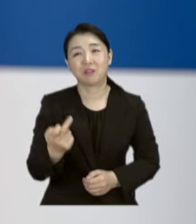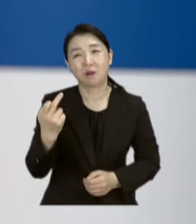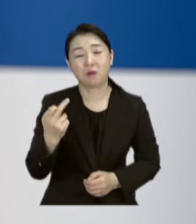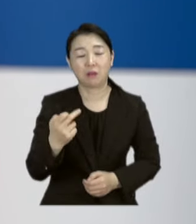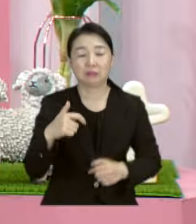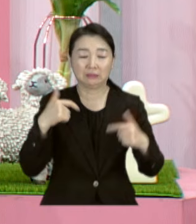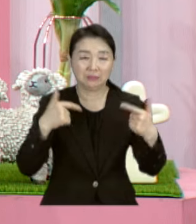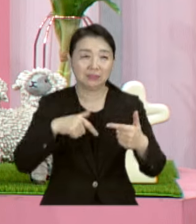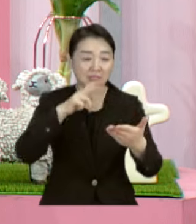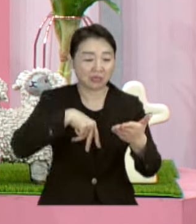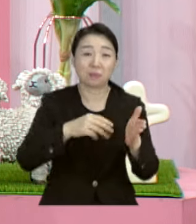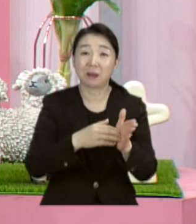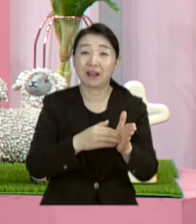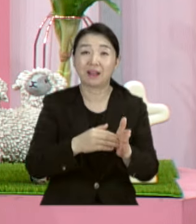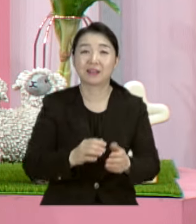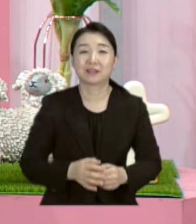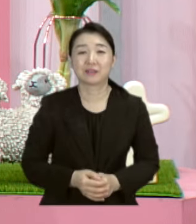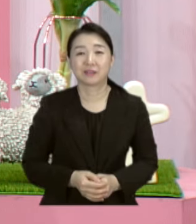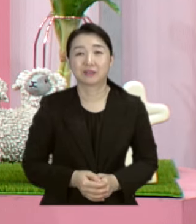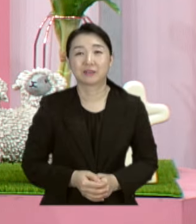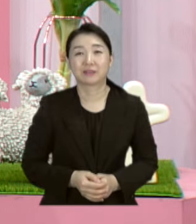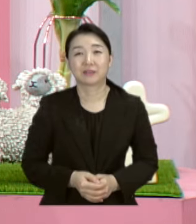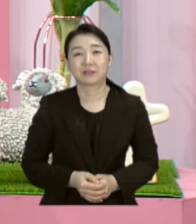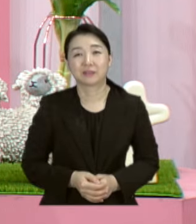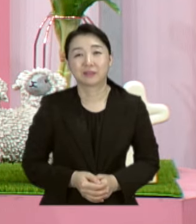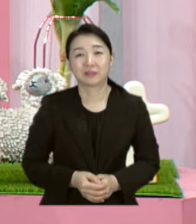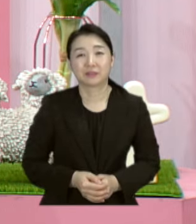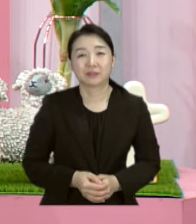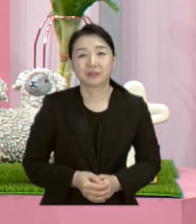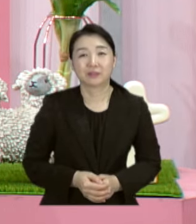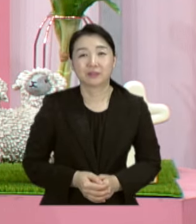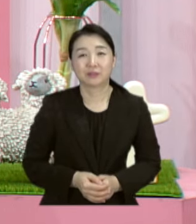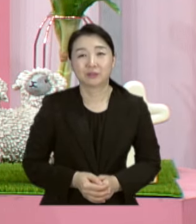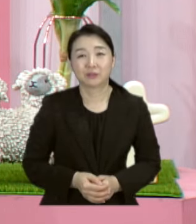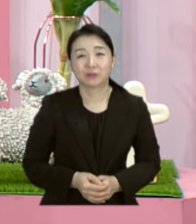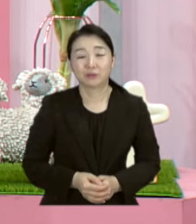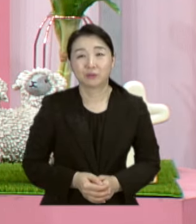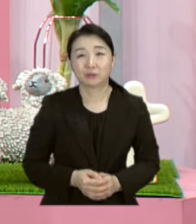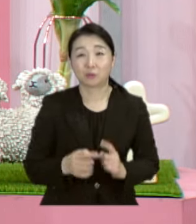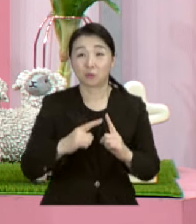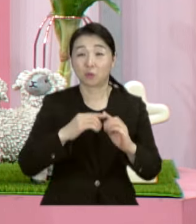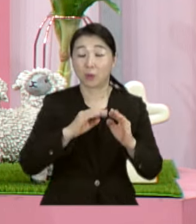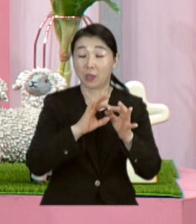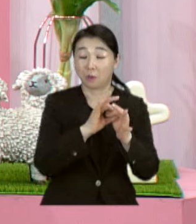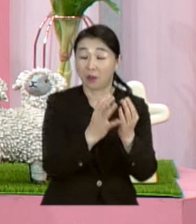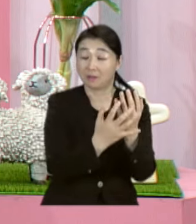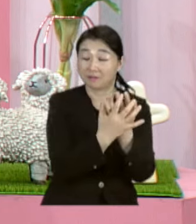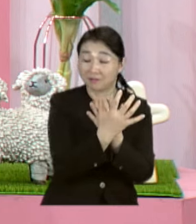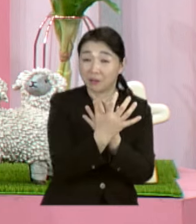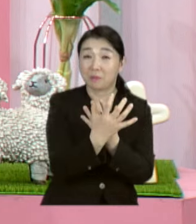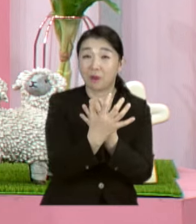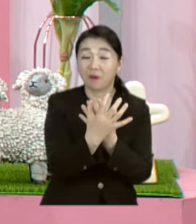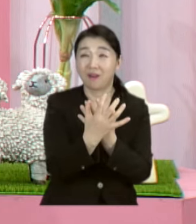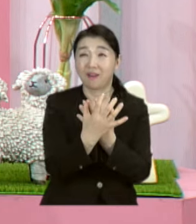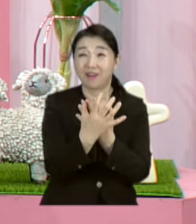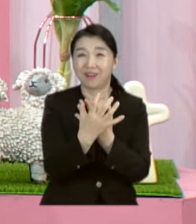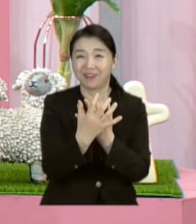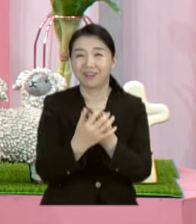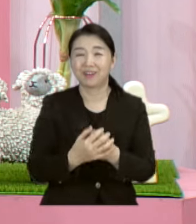많이 읽었고요. 또 노회 주최, 뭐 총회 주최, 성경고사대에 나가면